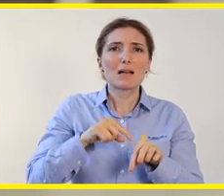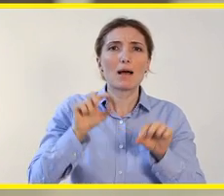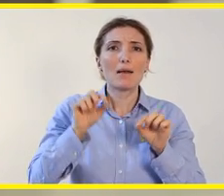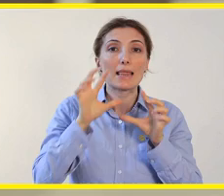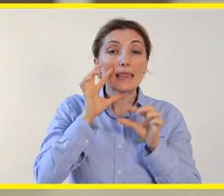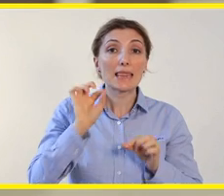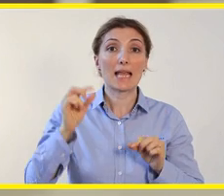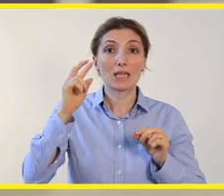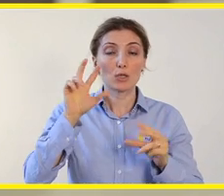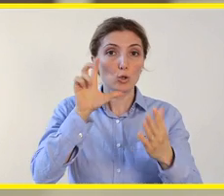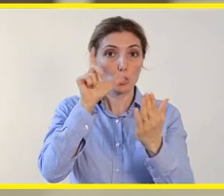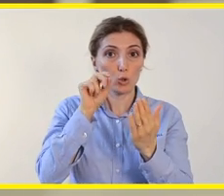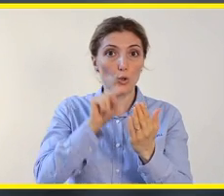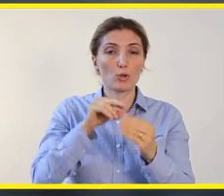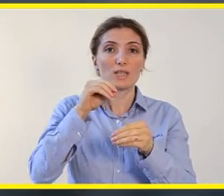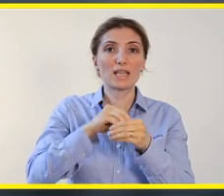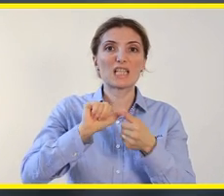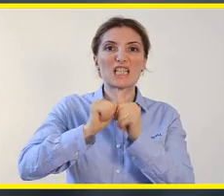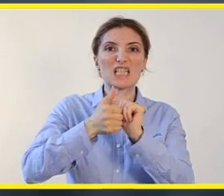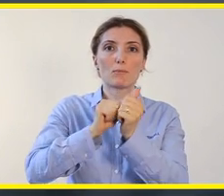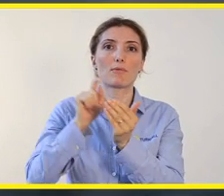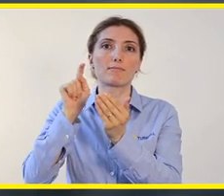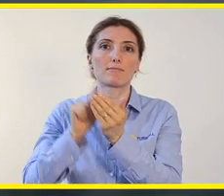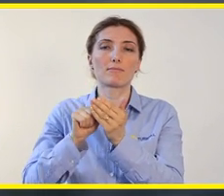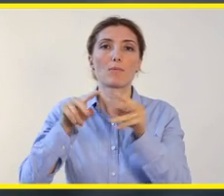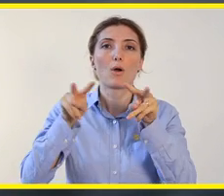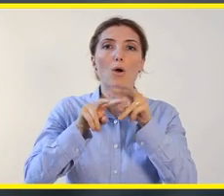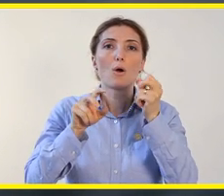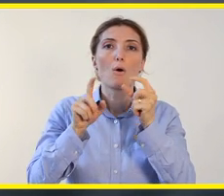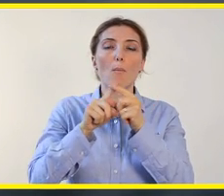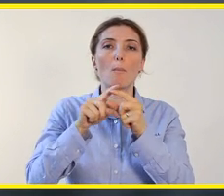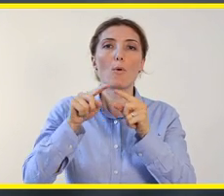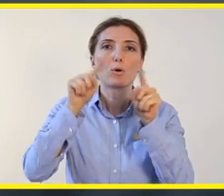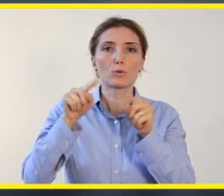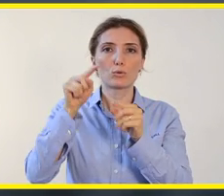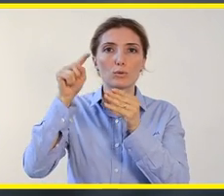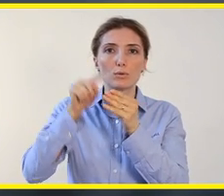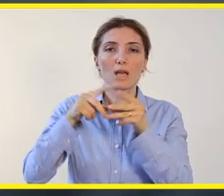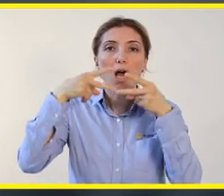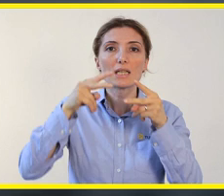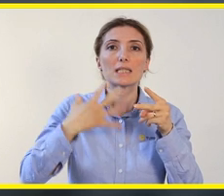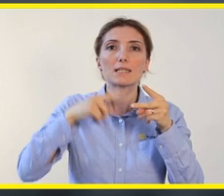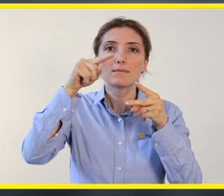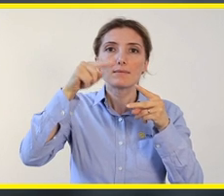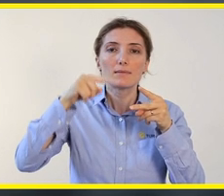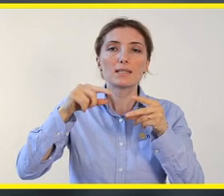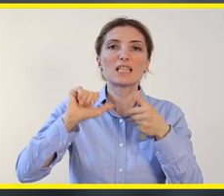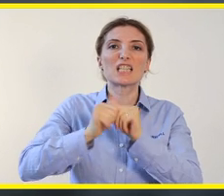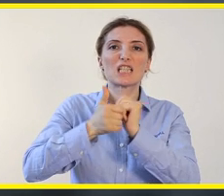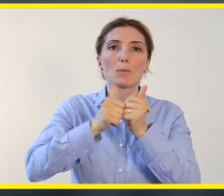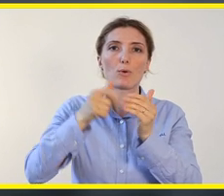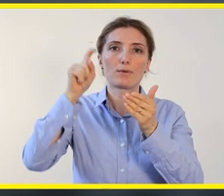için spor modunu seçebilirsiniz. Bunun için mod tuşunu tıklayarak açılan seçenekler arasından sporu seçin.